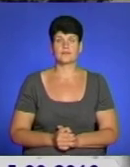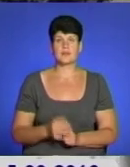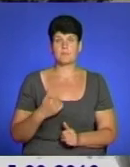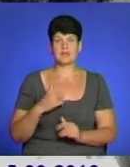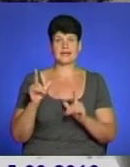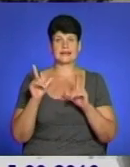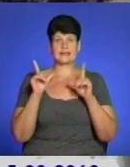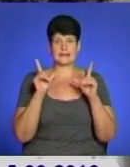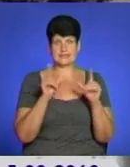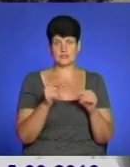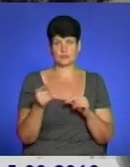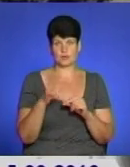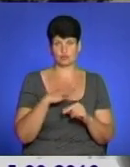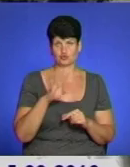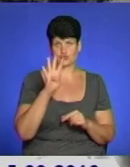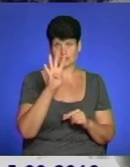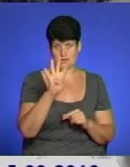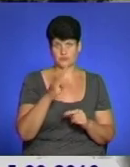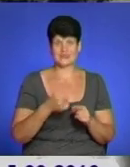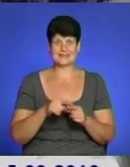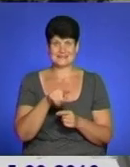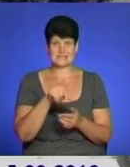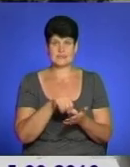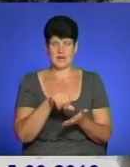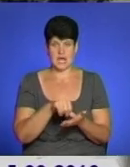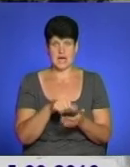Ми їздили, тернополян було четверо на цих змаганнях,